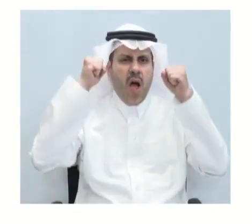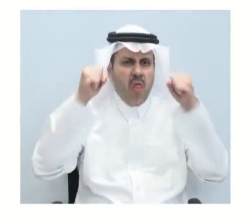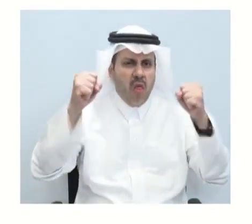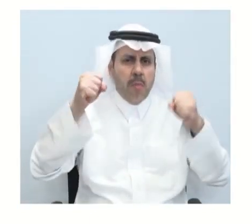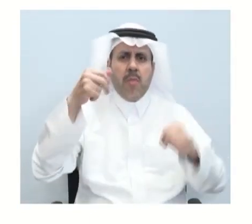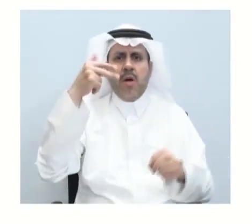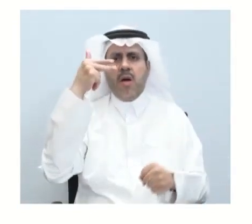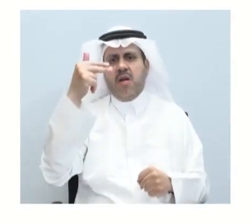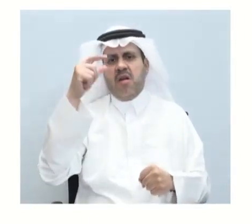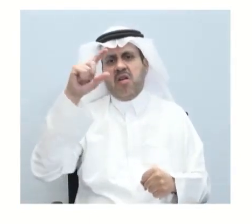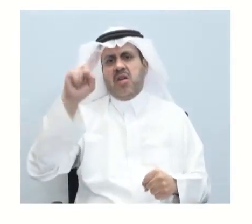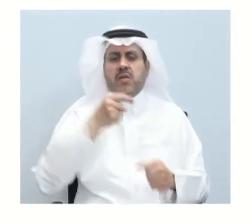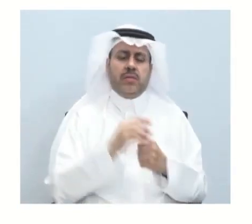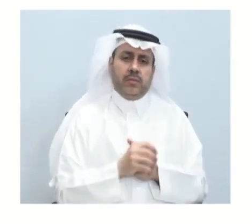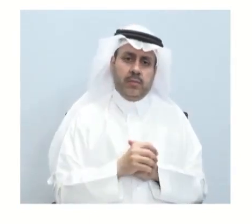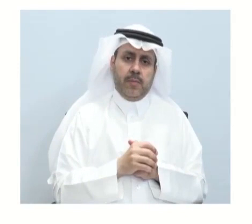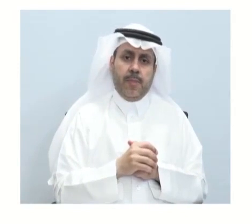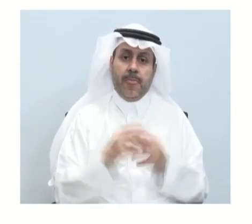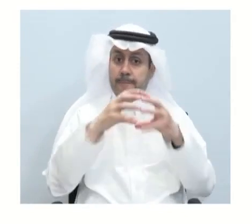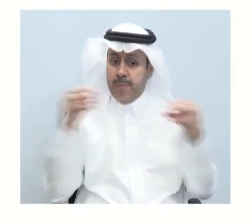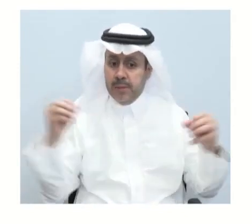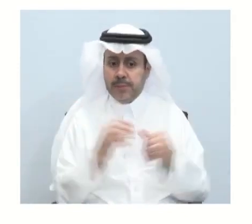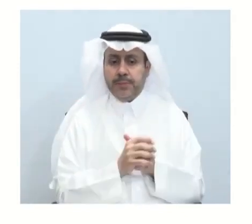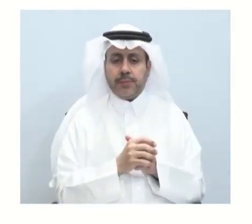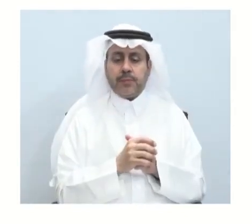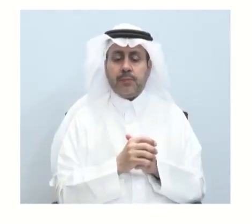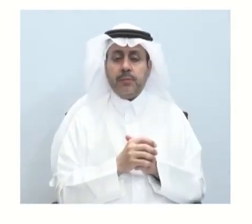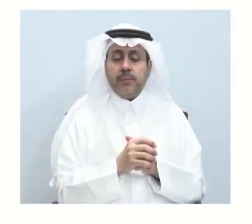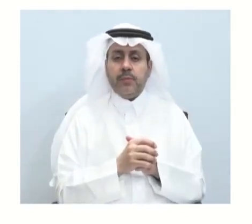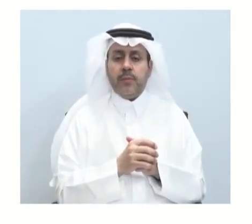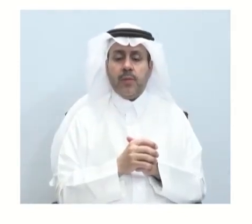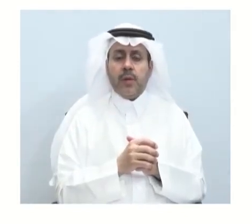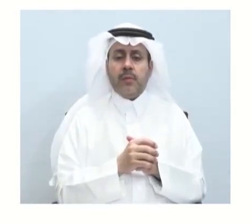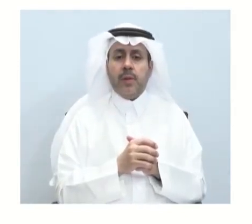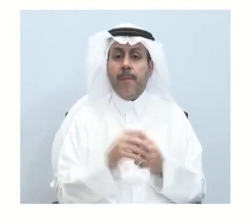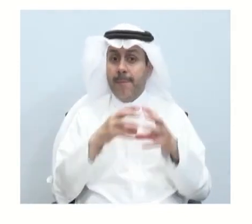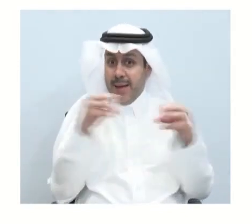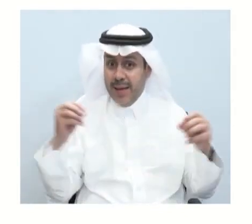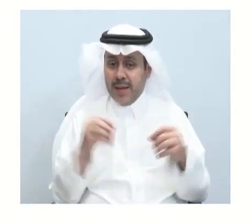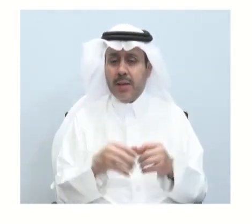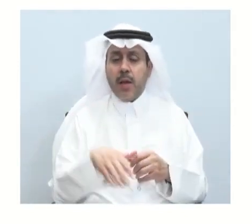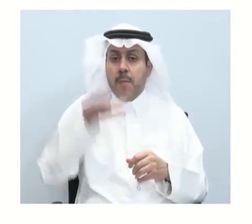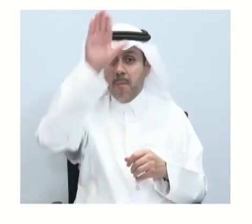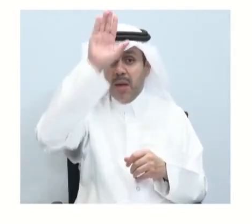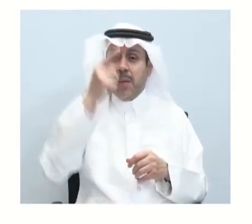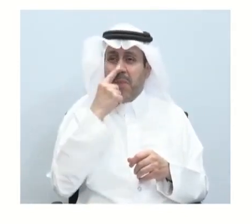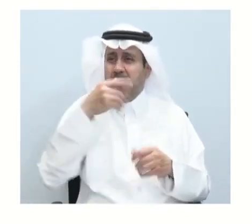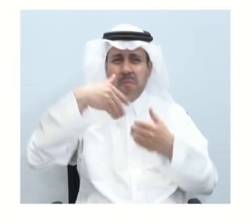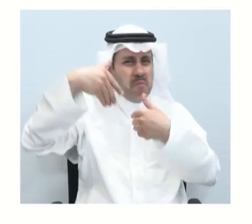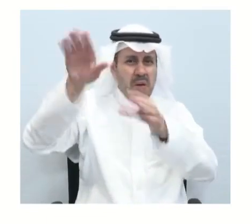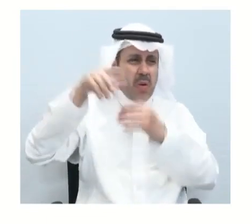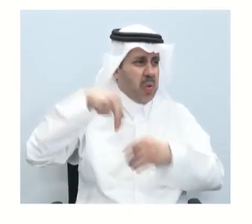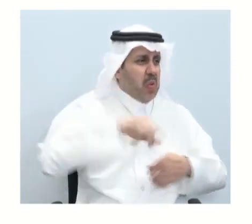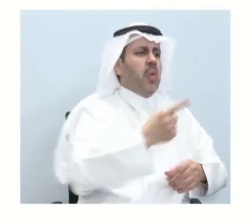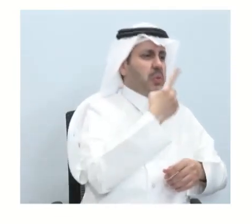عمر رضي الله عنه ومعنى قول ابن عمر ان يبايع الرجل على بيع الله ورسوله اي بيعه ولي الامر ومعنى